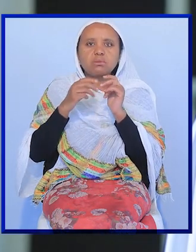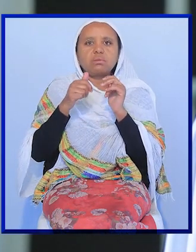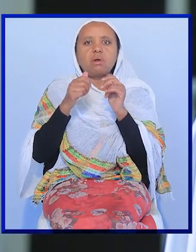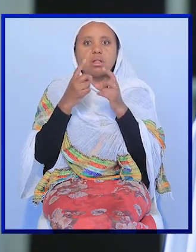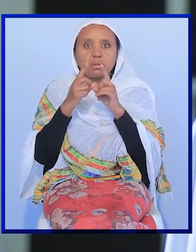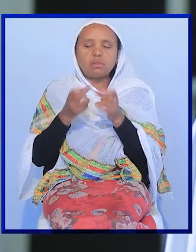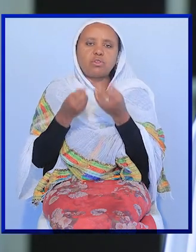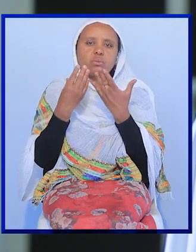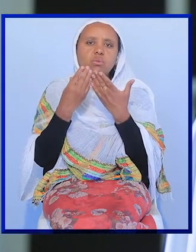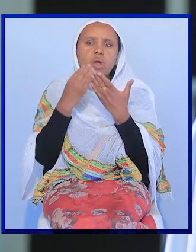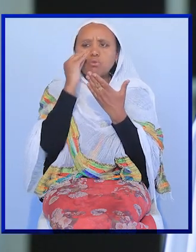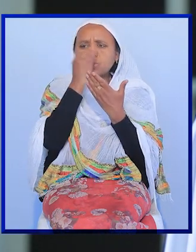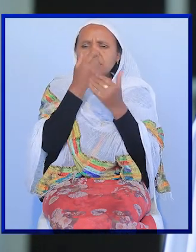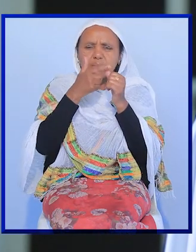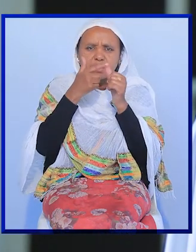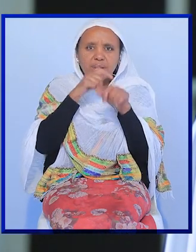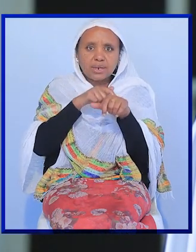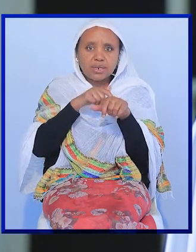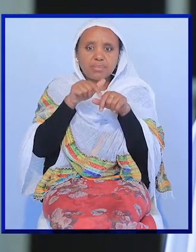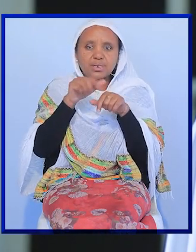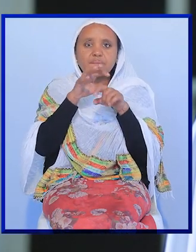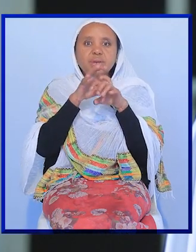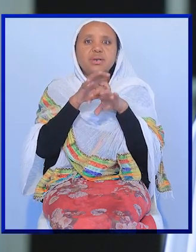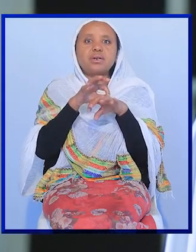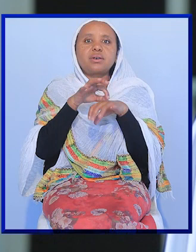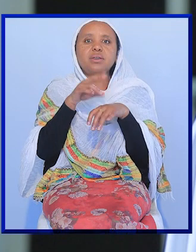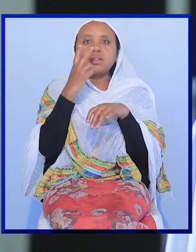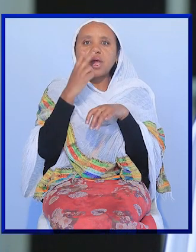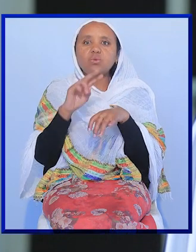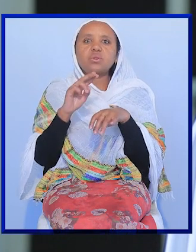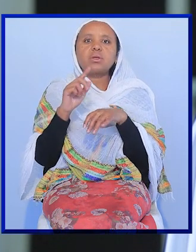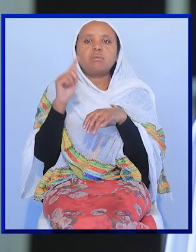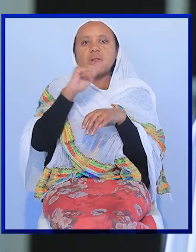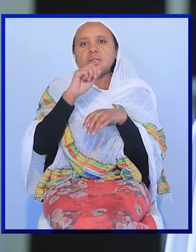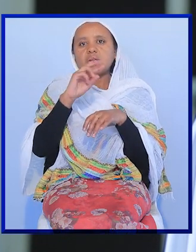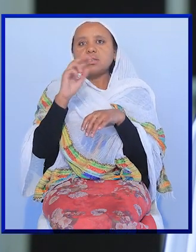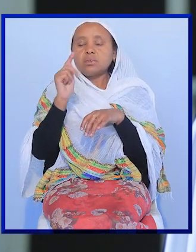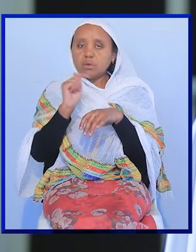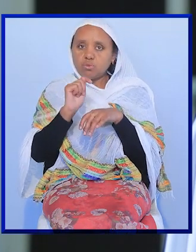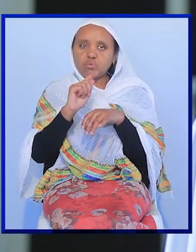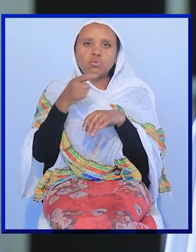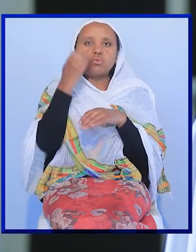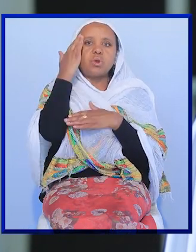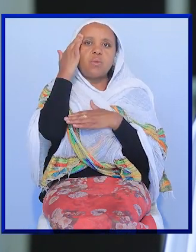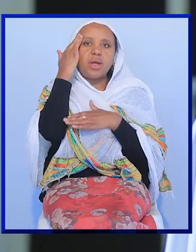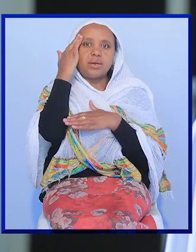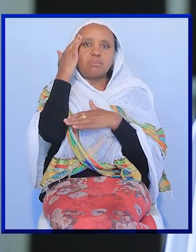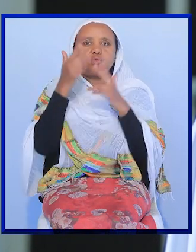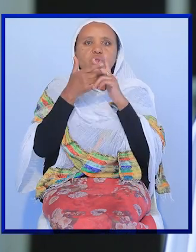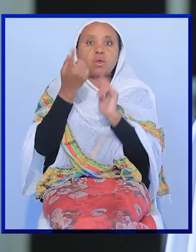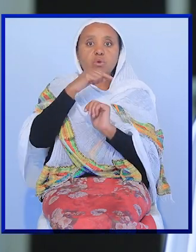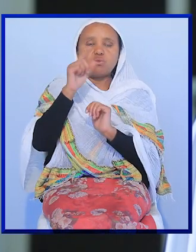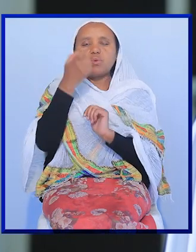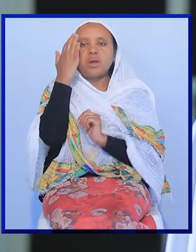ተፈጠሩና አበቦችም ለመጀመሪያ ጊዜ በዚህ ምድር እንግዲህ የታዩት በዕለተ ሰሉስ መሆኑን እናውቃለንና